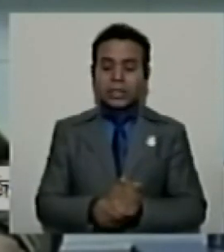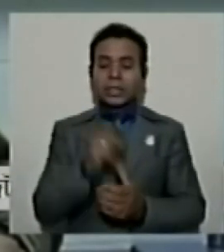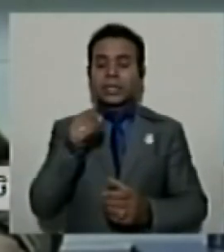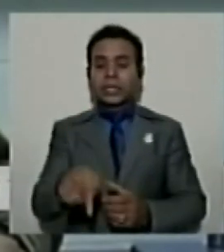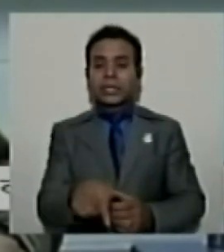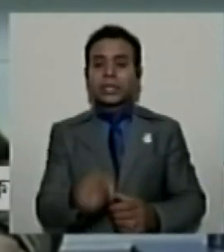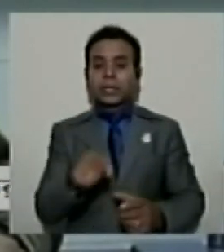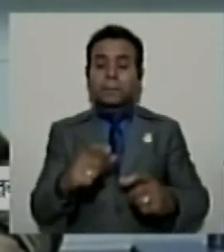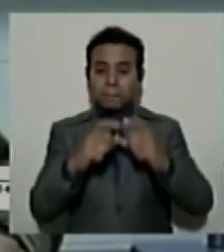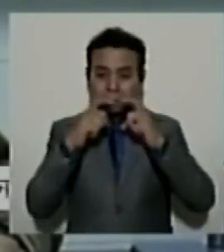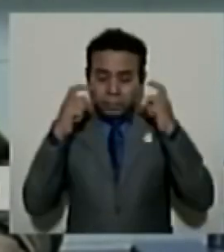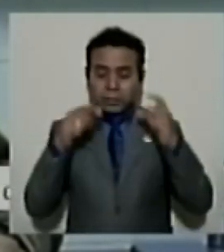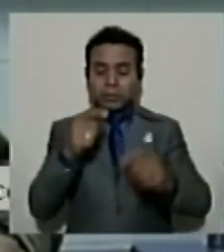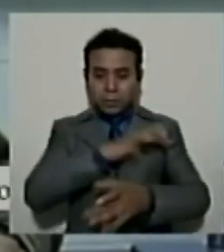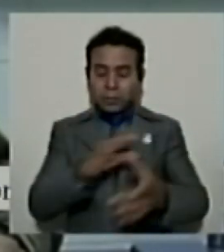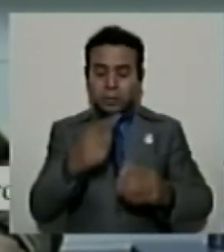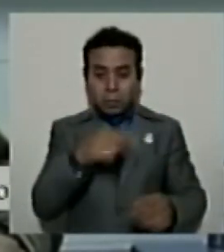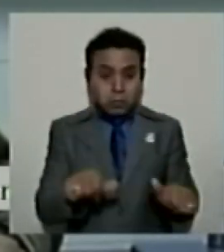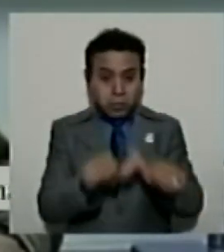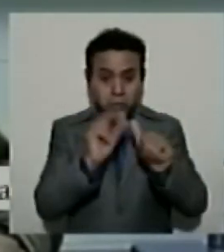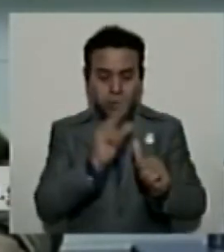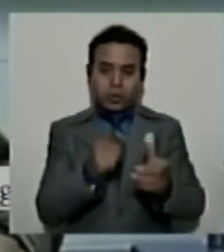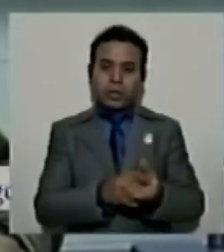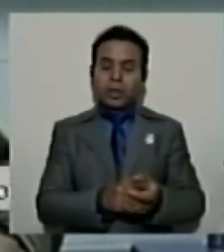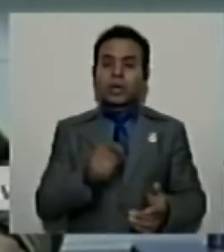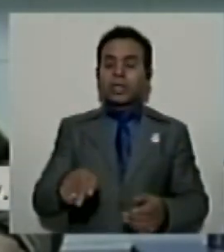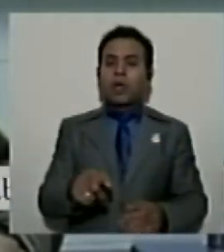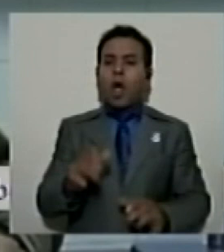জানাবেন, অতীতও তাই জানিয়েছেন। আমি অনুরোধ জানাবো